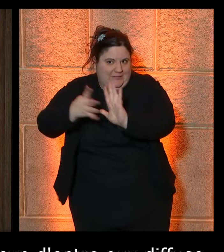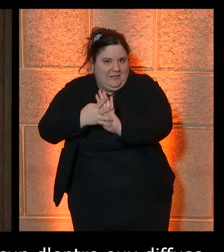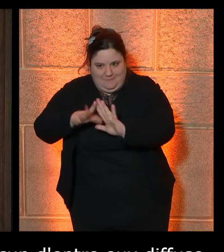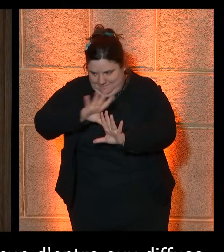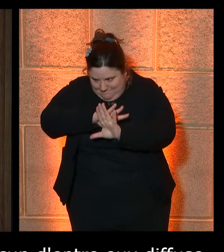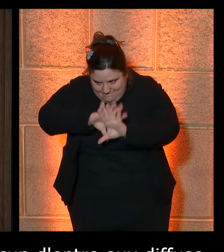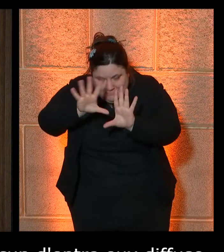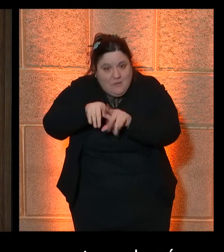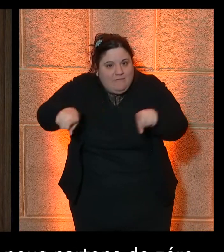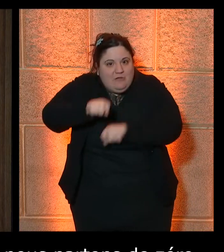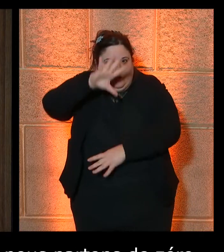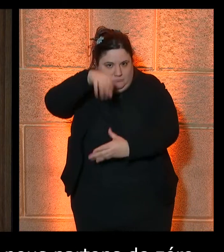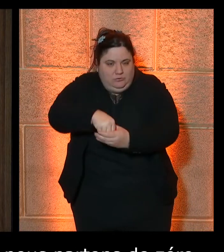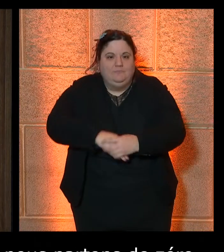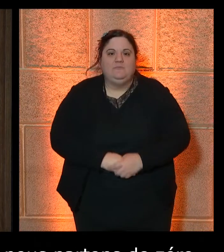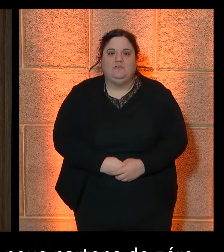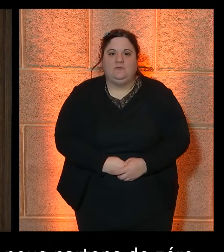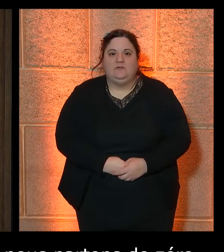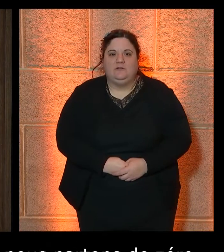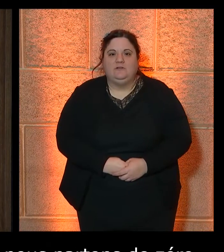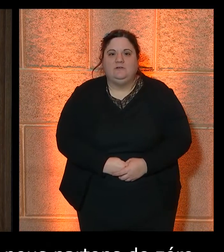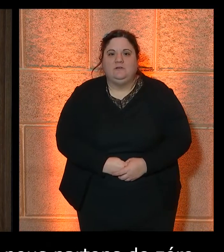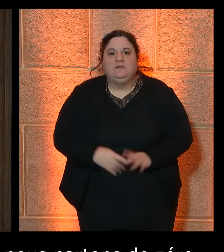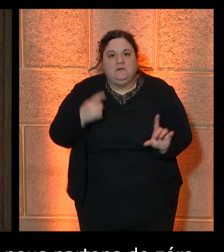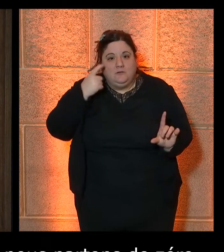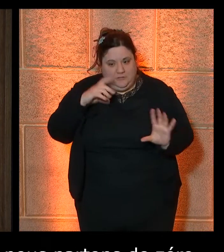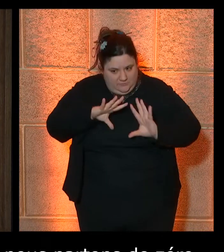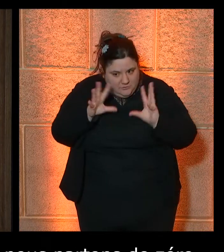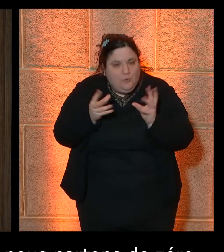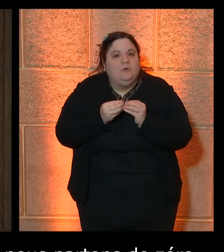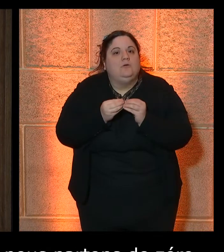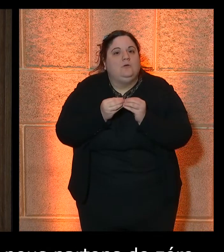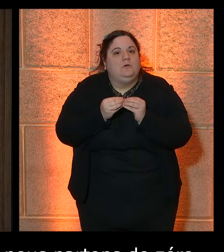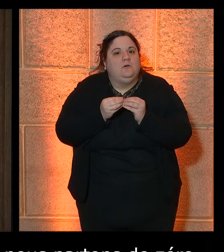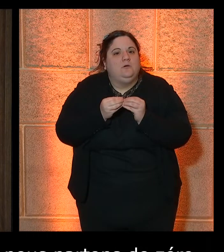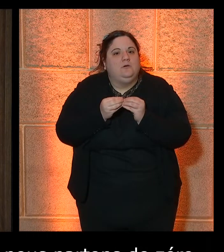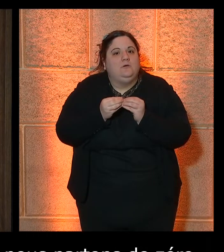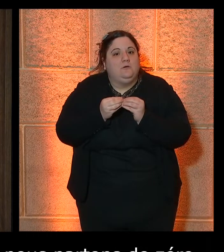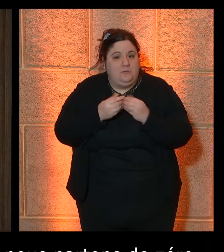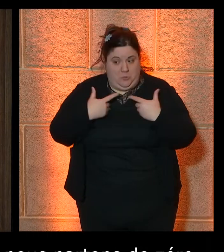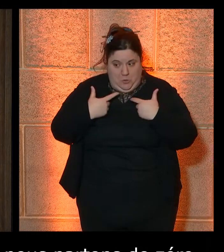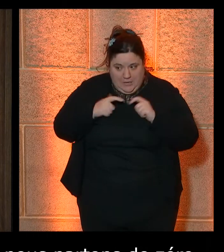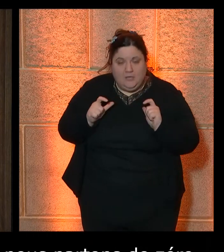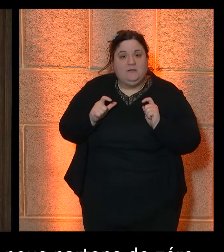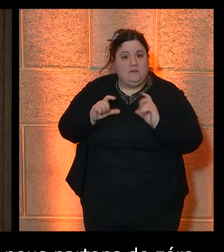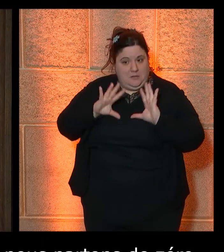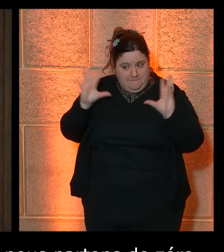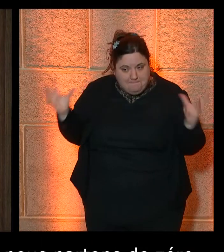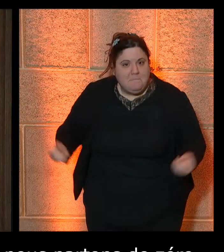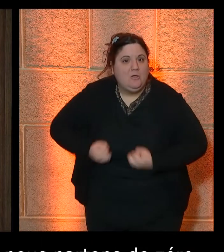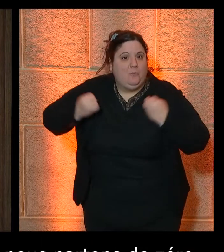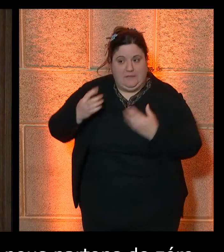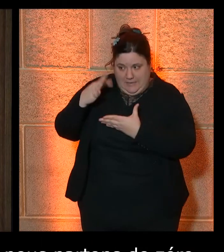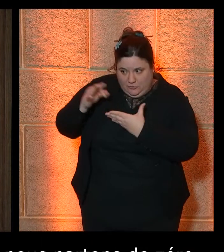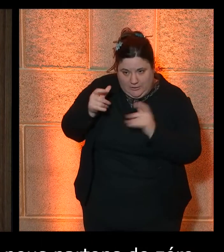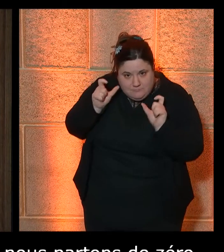L'Observatoire, il va donc s'attacher à l'accessibilité des campagnes électorales,